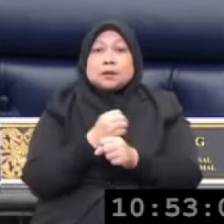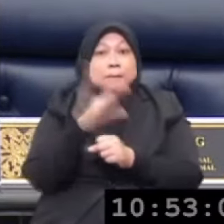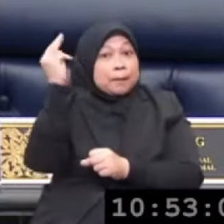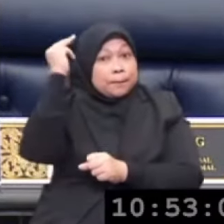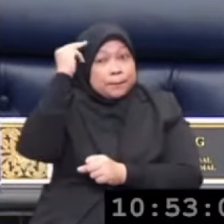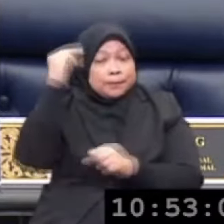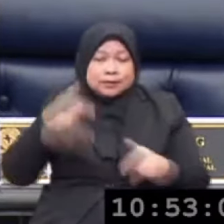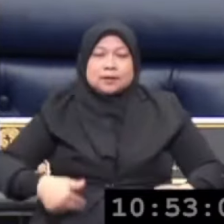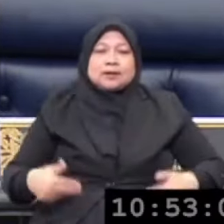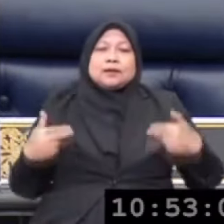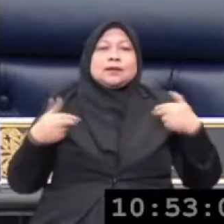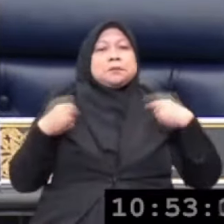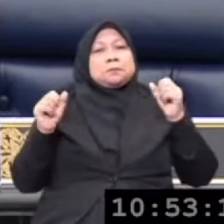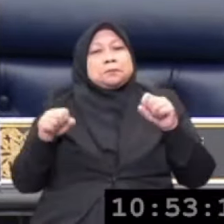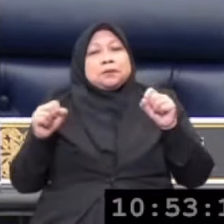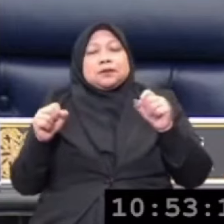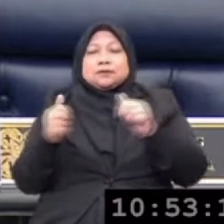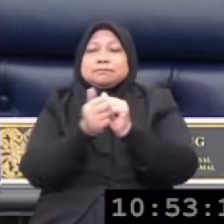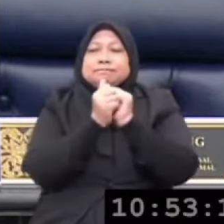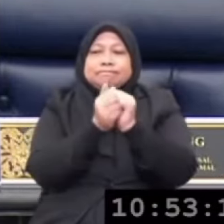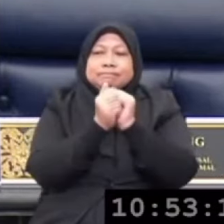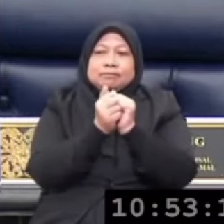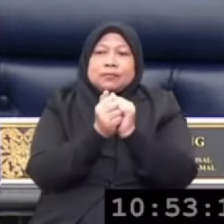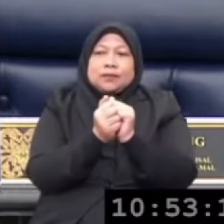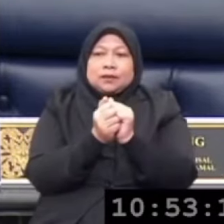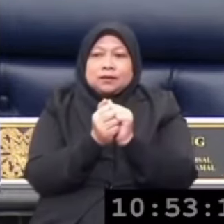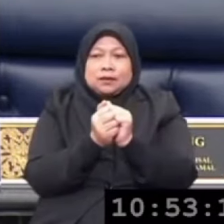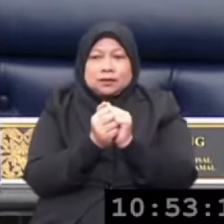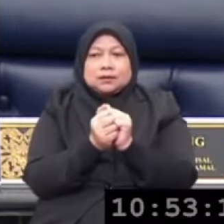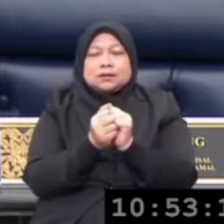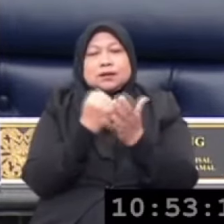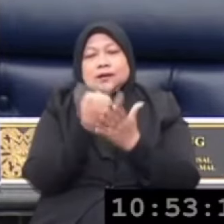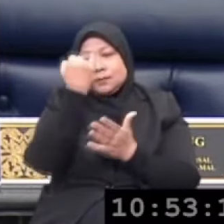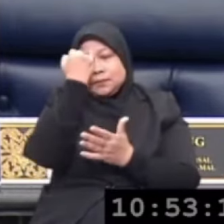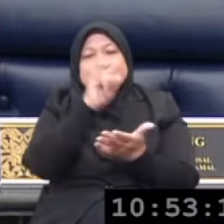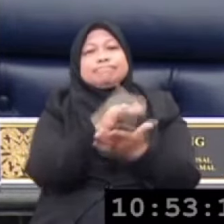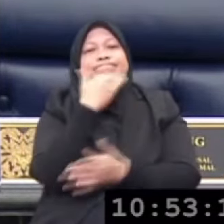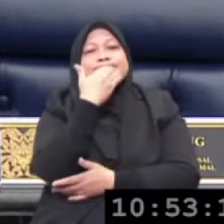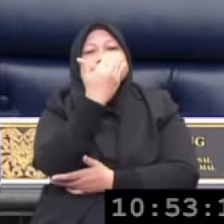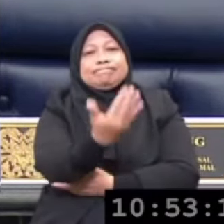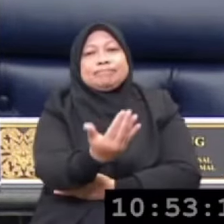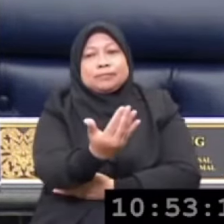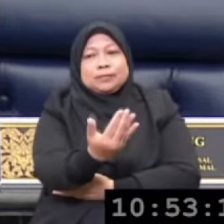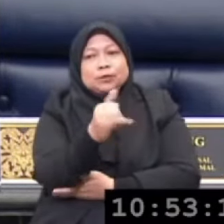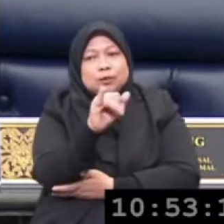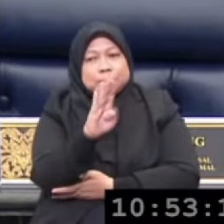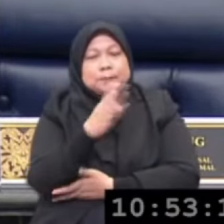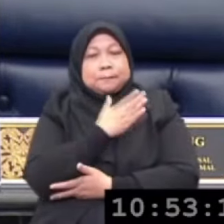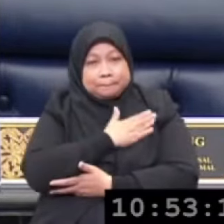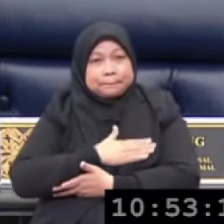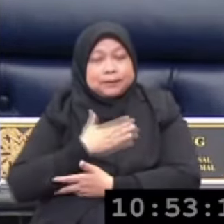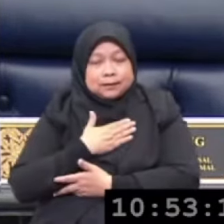Bumiputera hidup dapat hidup bersama dalam bidang keilmuan. Jadi saya ucap terima kasih. Saya minta Yang Mohamad